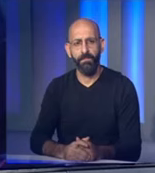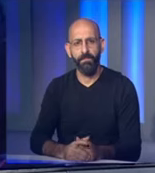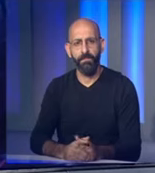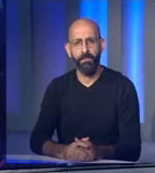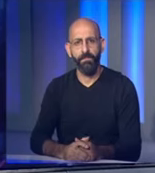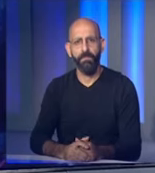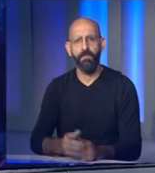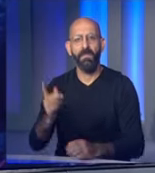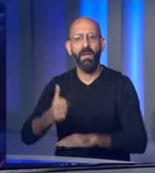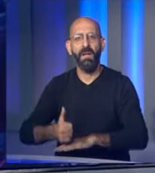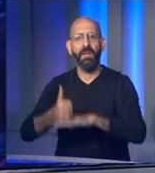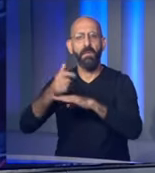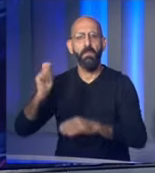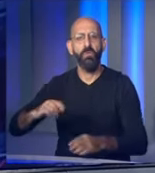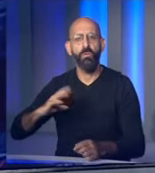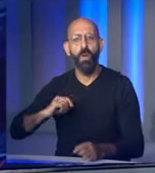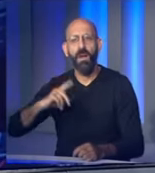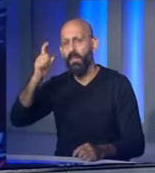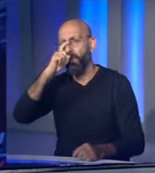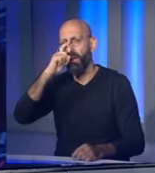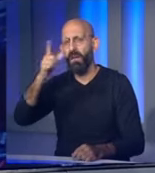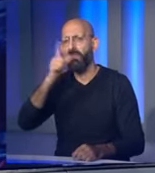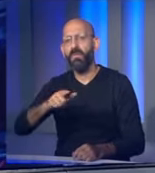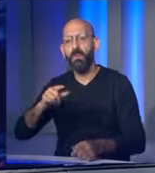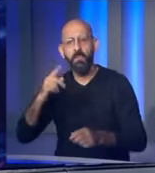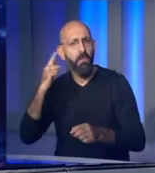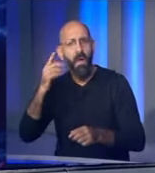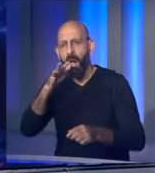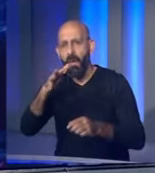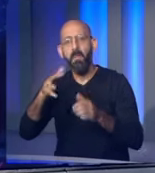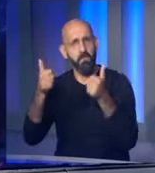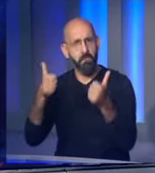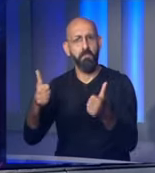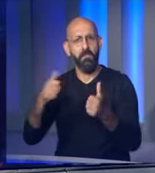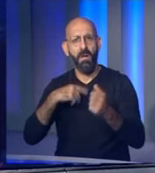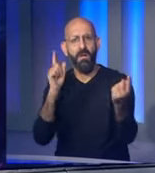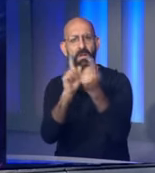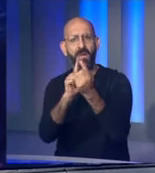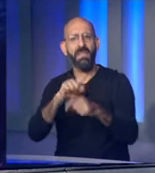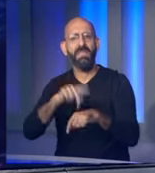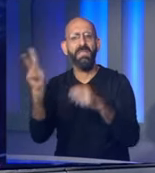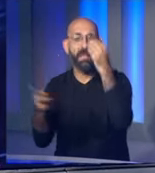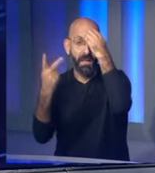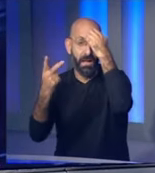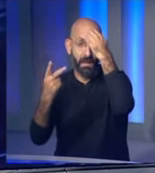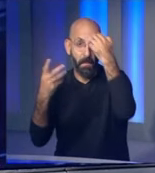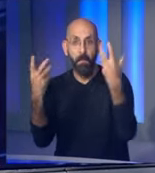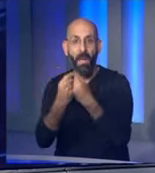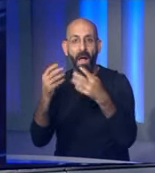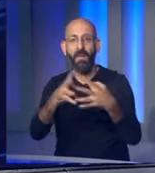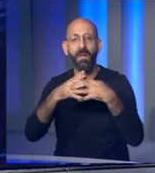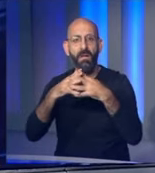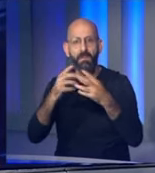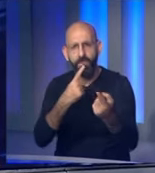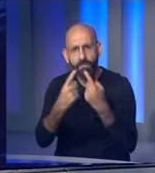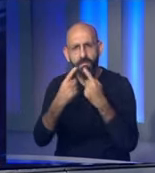المقبله الرئيس نبيه بري اكد للشرق الاوسط ان الوضع جيد مبدئيا وذلك بعد لقائه لساعتين مع